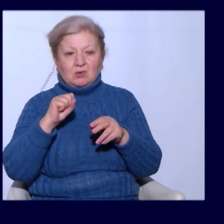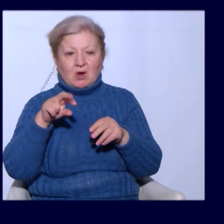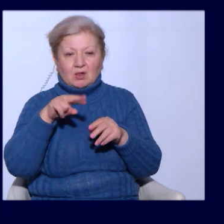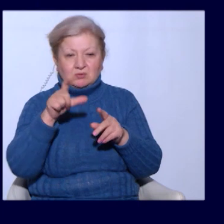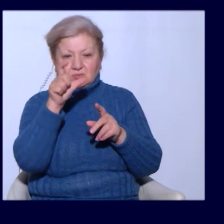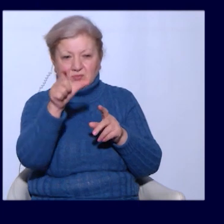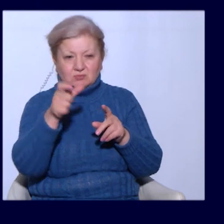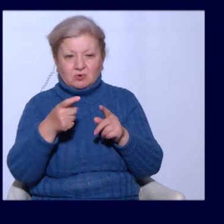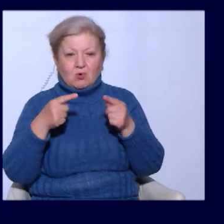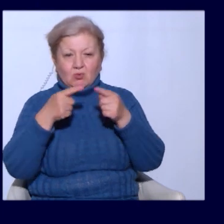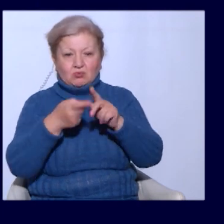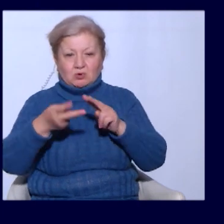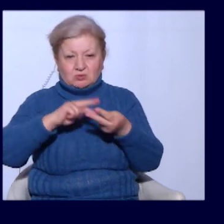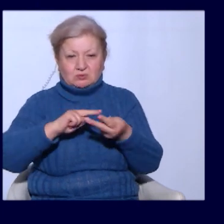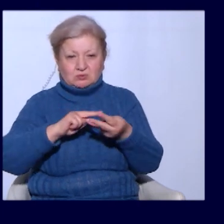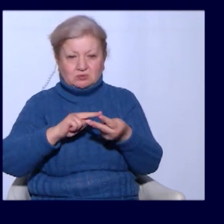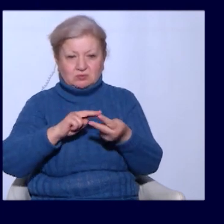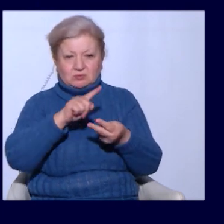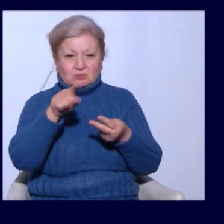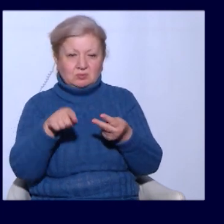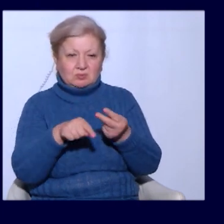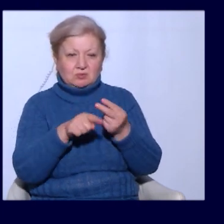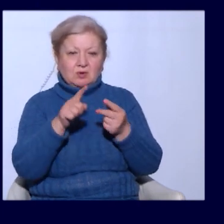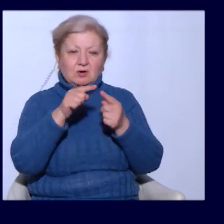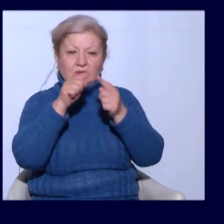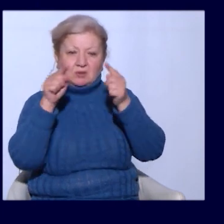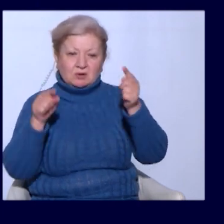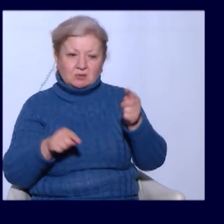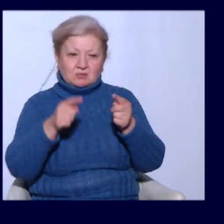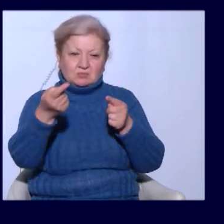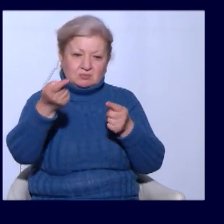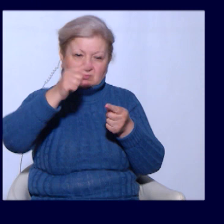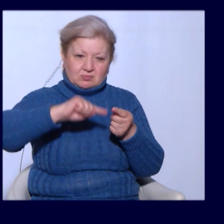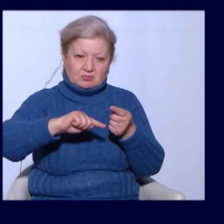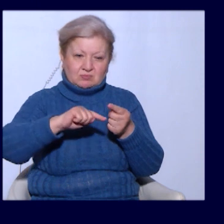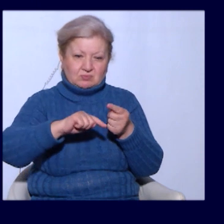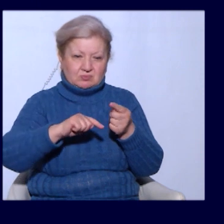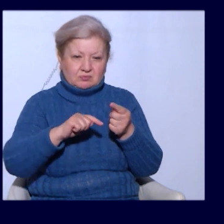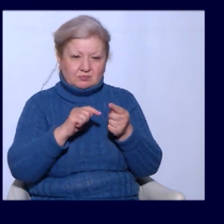კუთხე შევცვალოთ და მოვიყვანოთ ისე, რომ რკალის სიგრძე მოყვეს აქ.